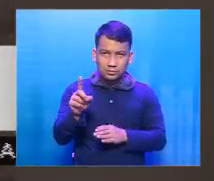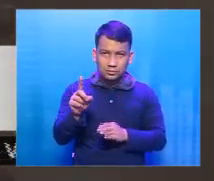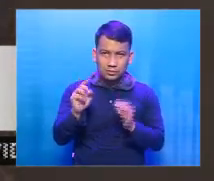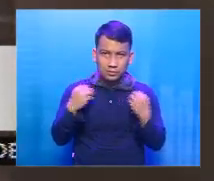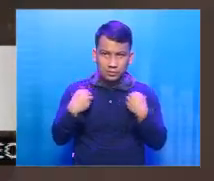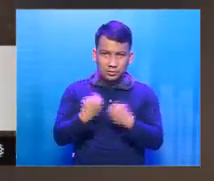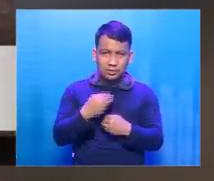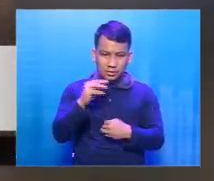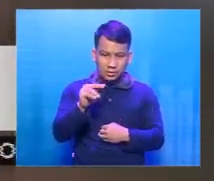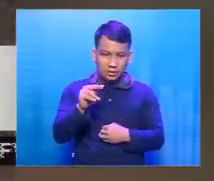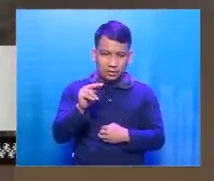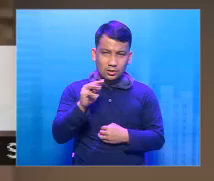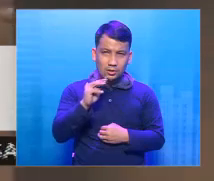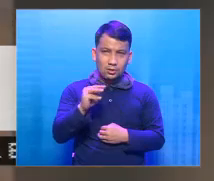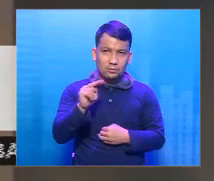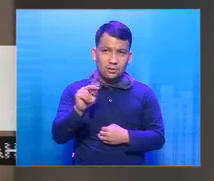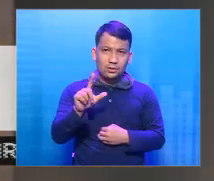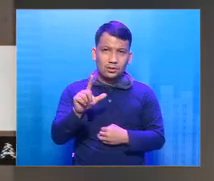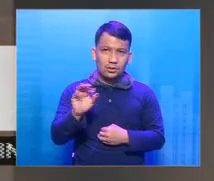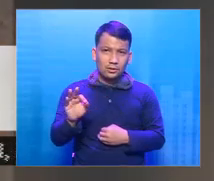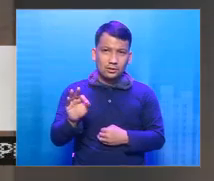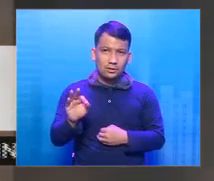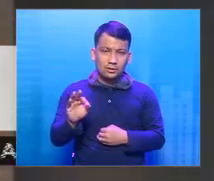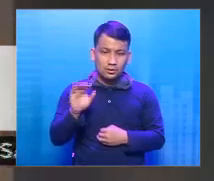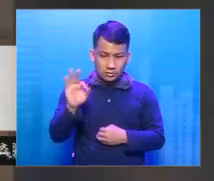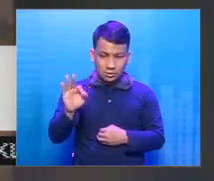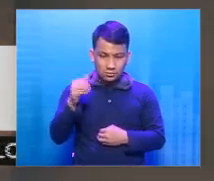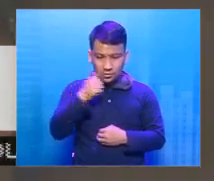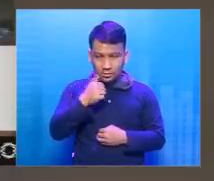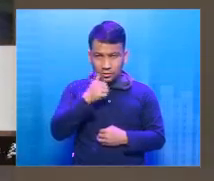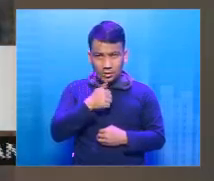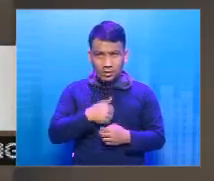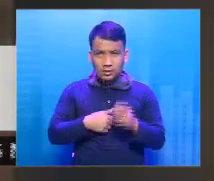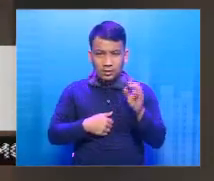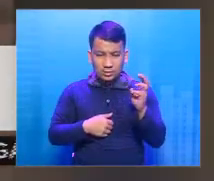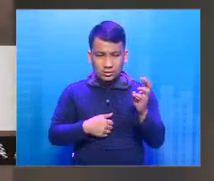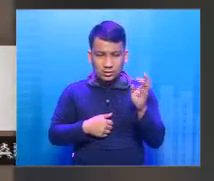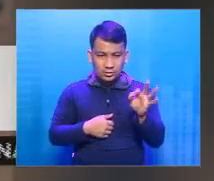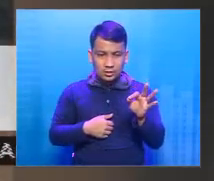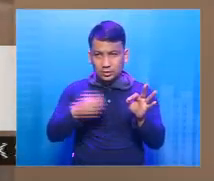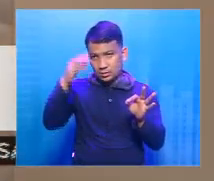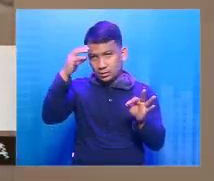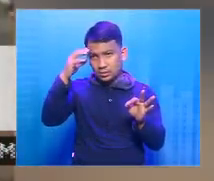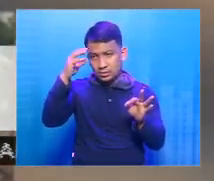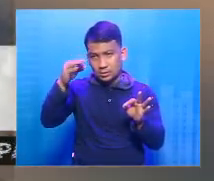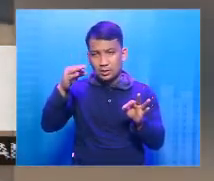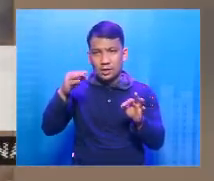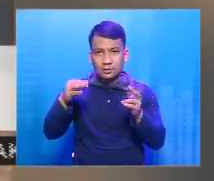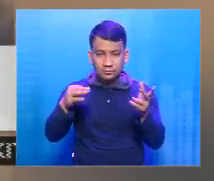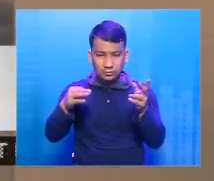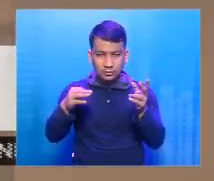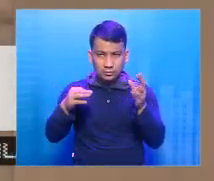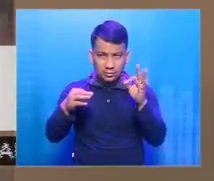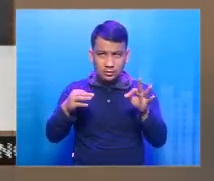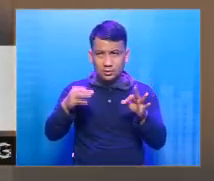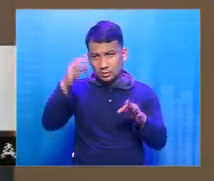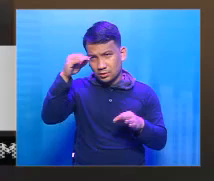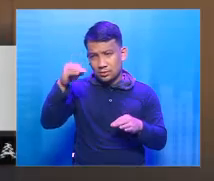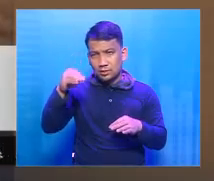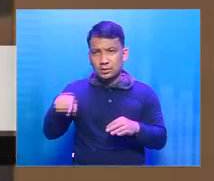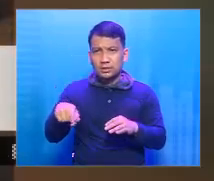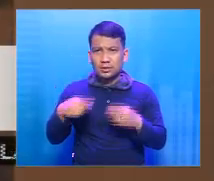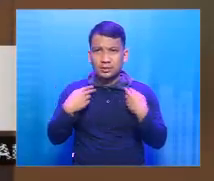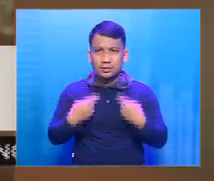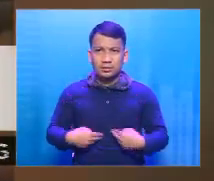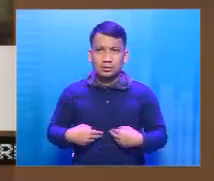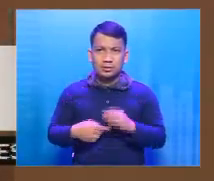ng MNLF ang arestado. Siyam ay mga babae at 26 ay lalaki. Agad namang dumepensa ang mga lider na nakasuot